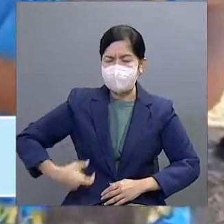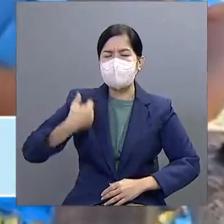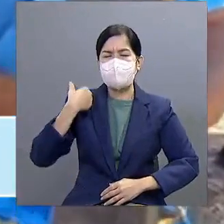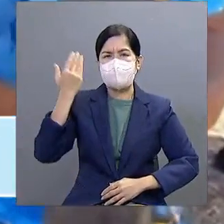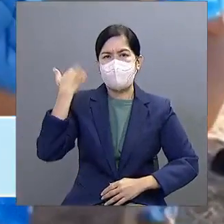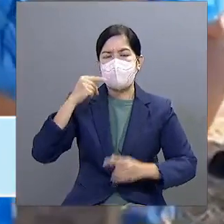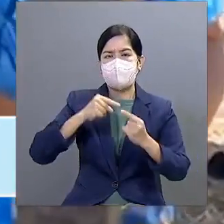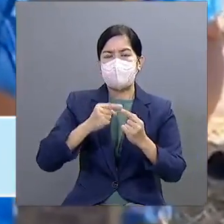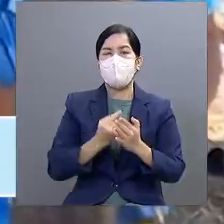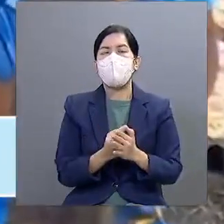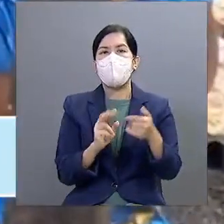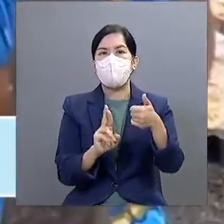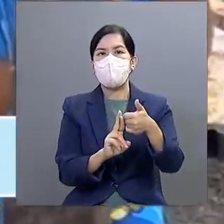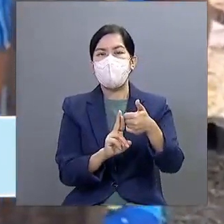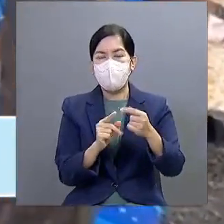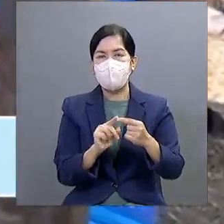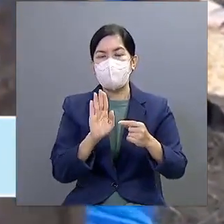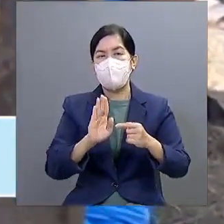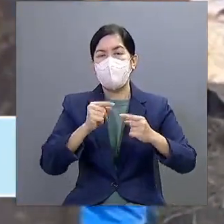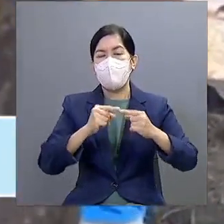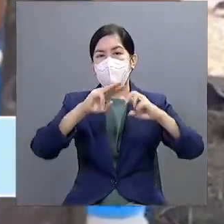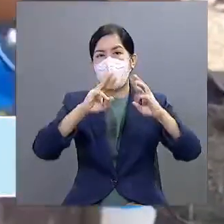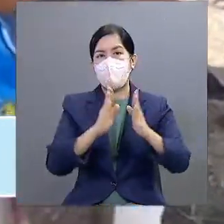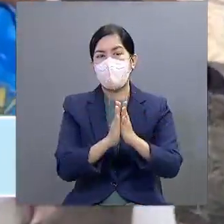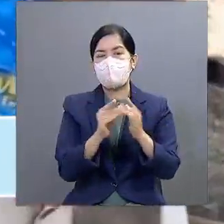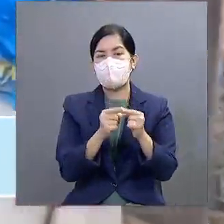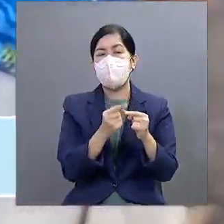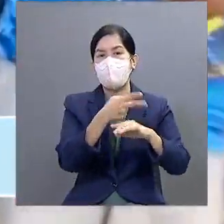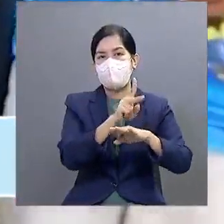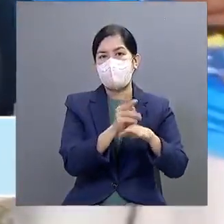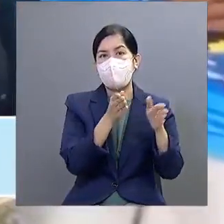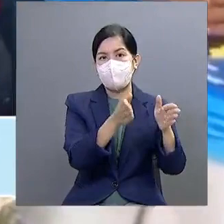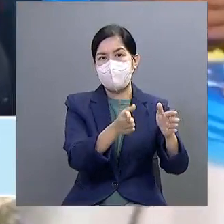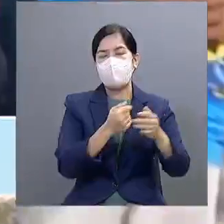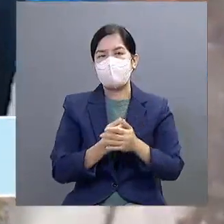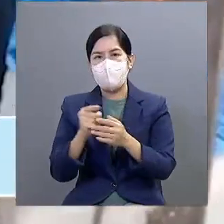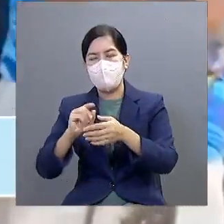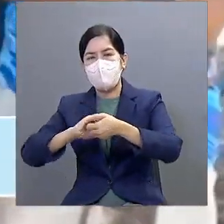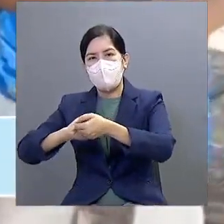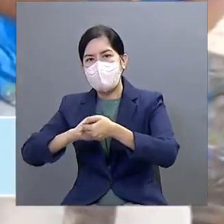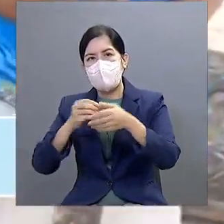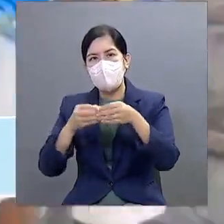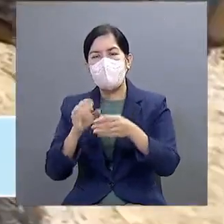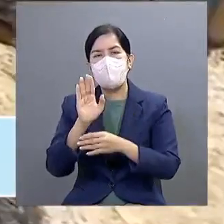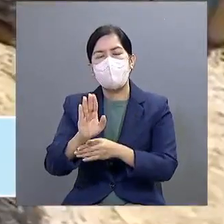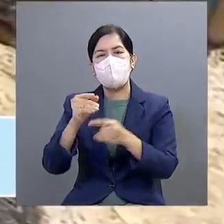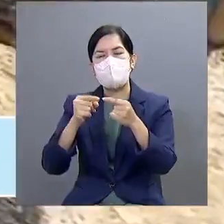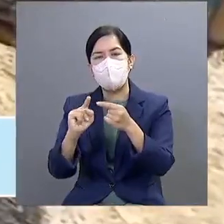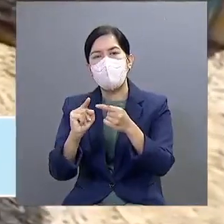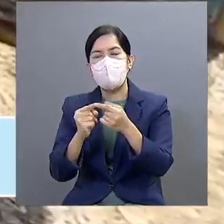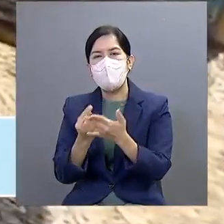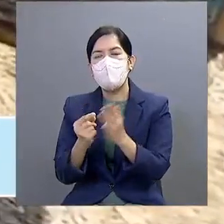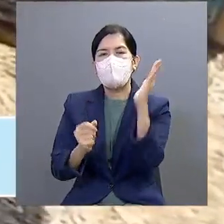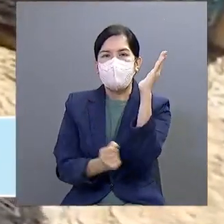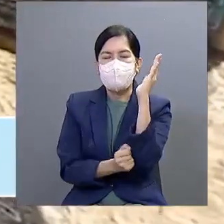องเจ้าคณะอำเภอชัยบาดาลเป็นประธานฝ่ายสงฆ์ร่วมกับผู้นำชุมชนเครือข่ายกสิกรรมและชาวบ้านบัวชุมร่วมกันจัดกิจกรรมนี้ขึ้